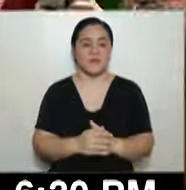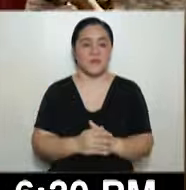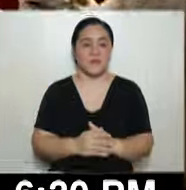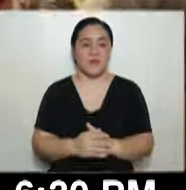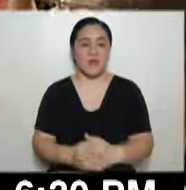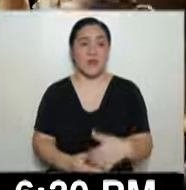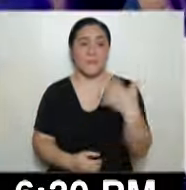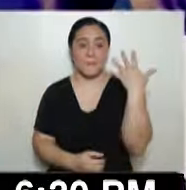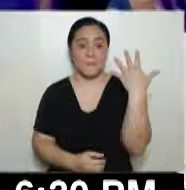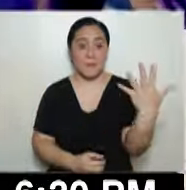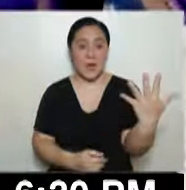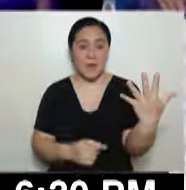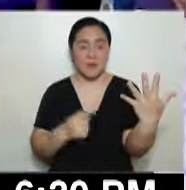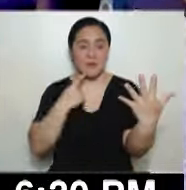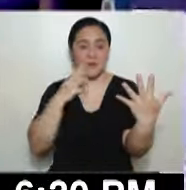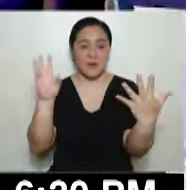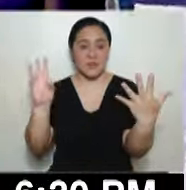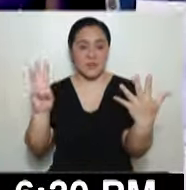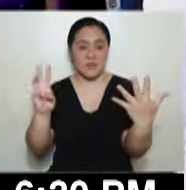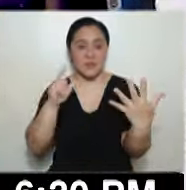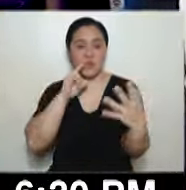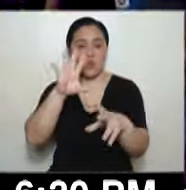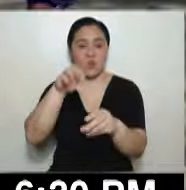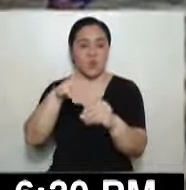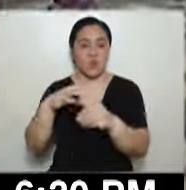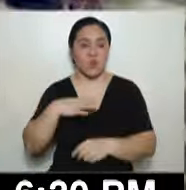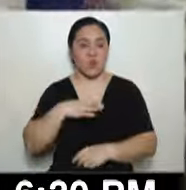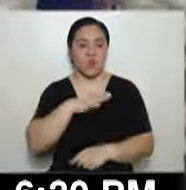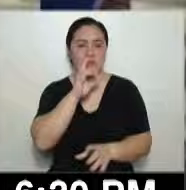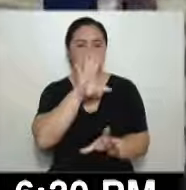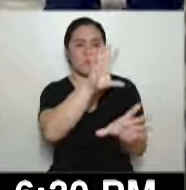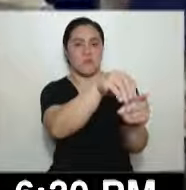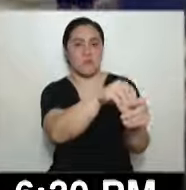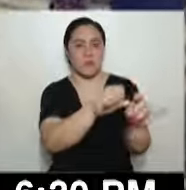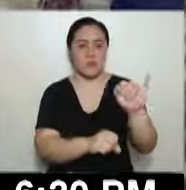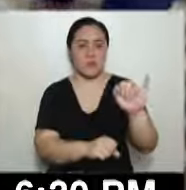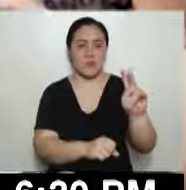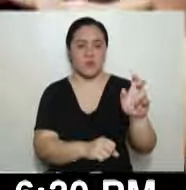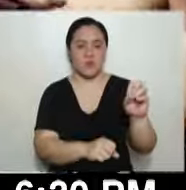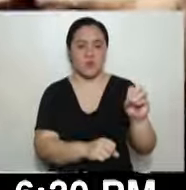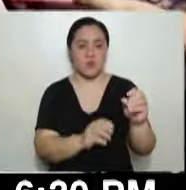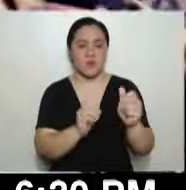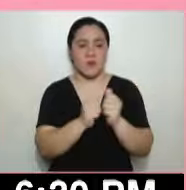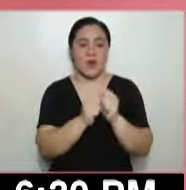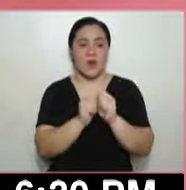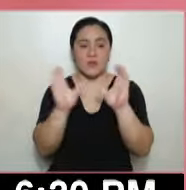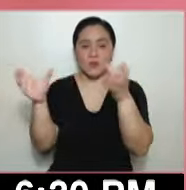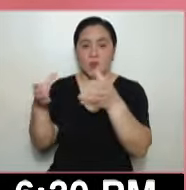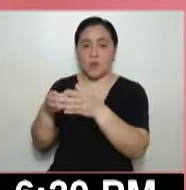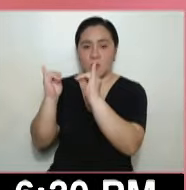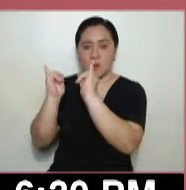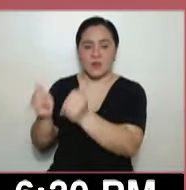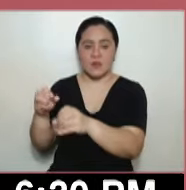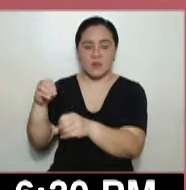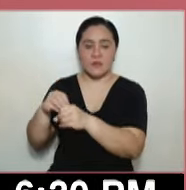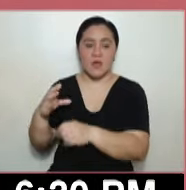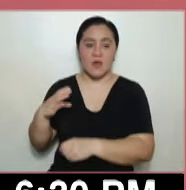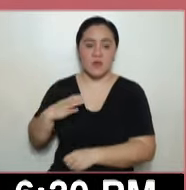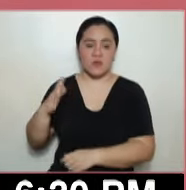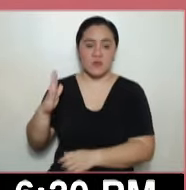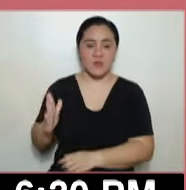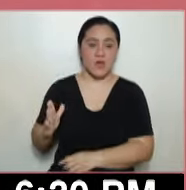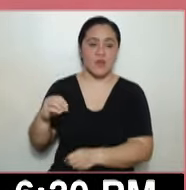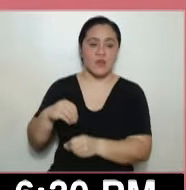5 sa 6 na mga congressman sa Maynila ay hindi sumama kay Isko, kasama pa rin ang karamihan sa mga kasalukuyang konsehal